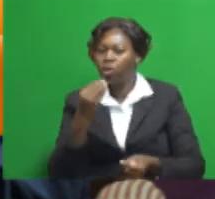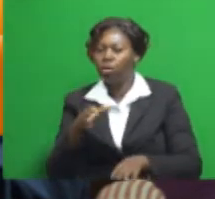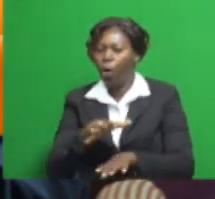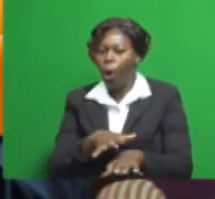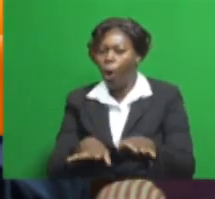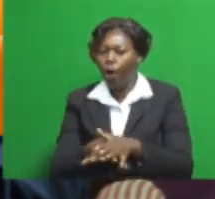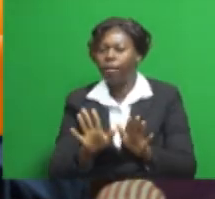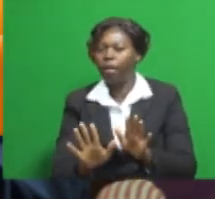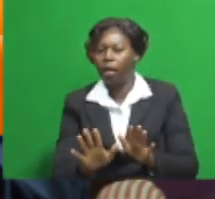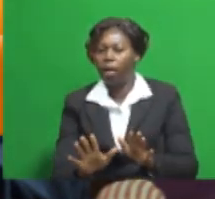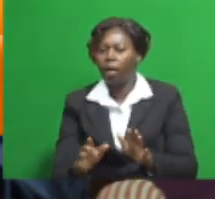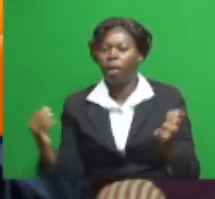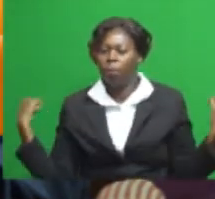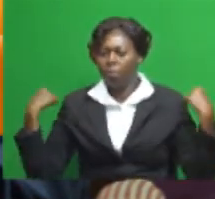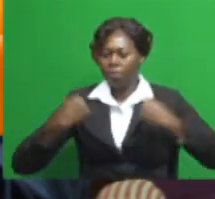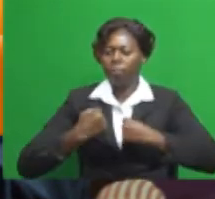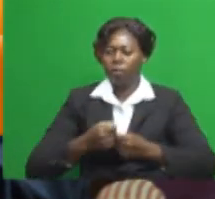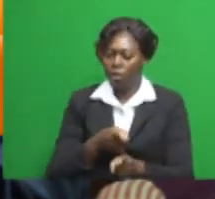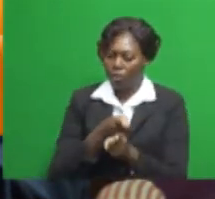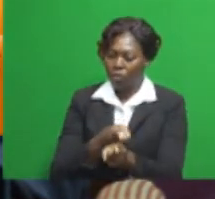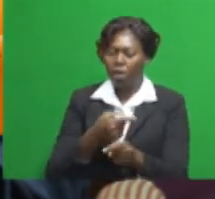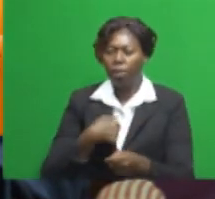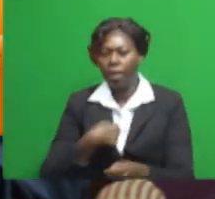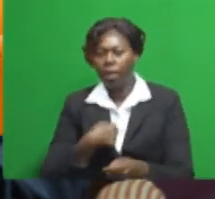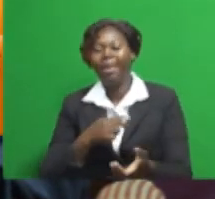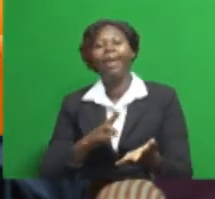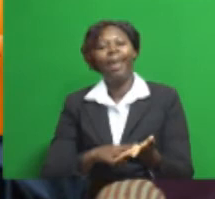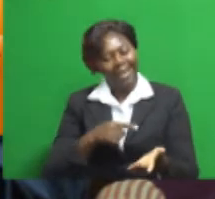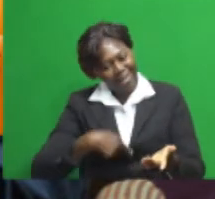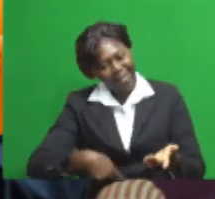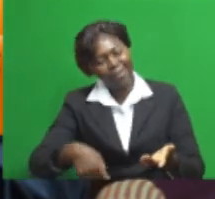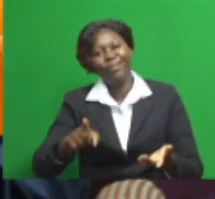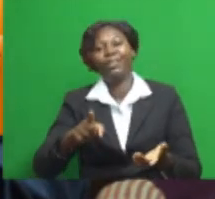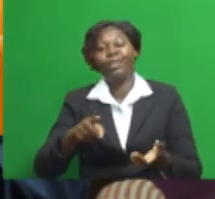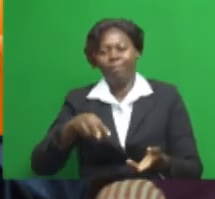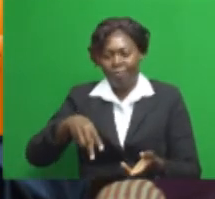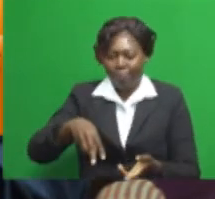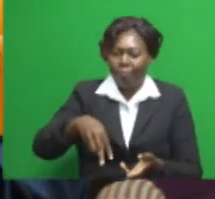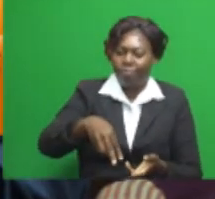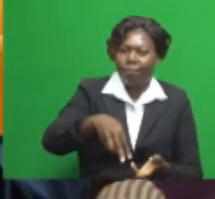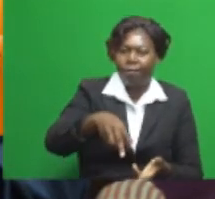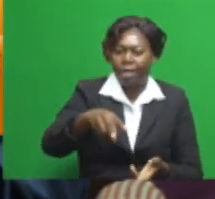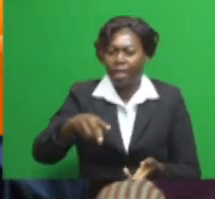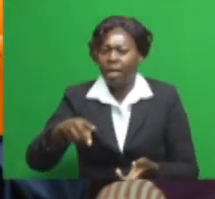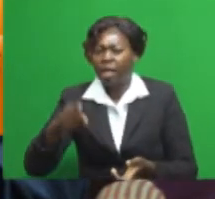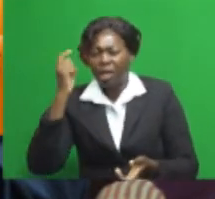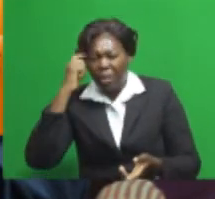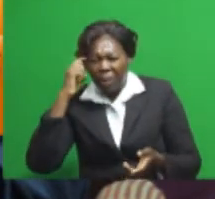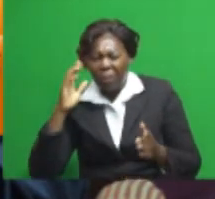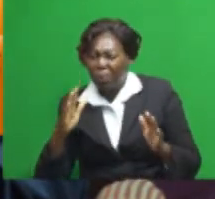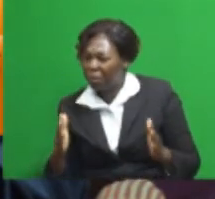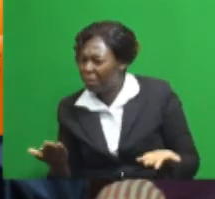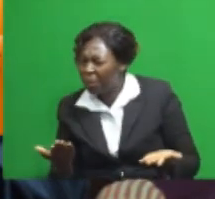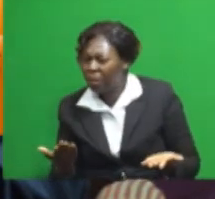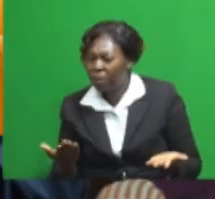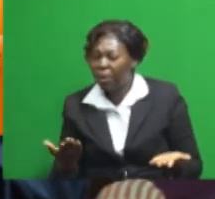akati kwaari fuka nguo yako unditevere. Akabuda akamutevera asingazivi kuti zviro kwazvo zvinoitwa nomutumwa